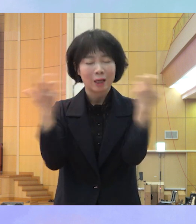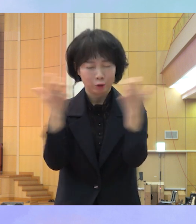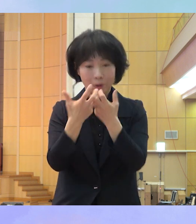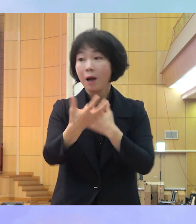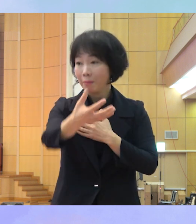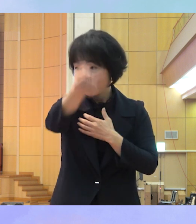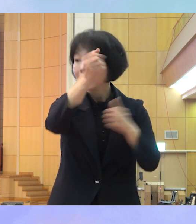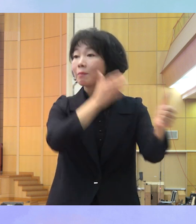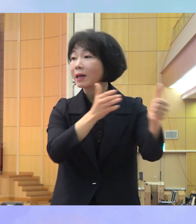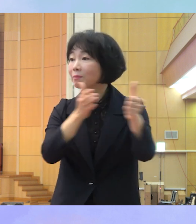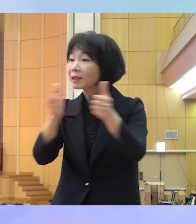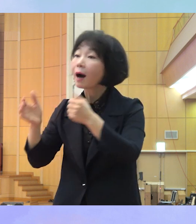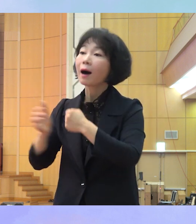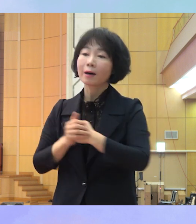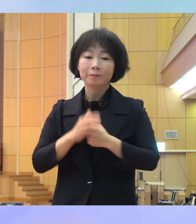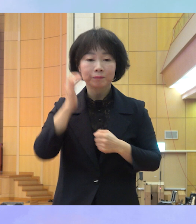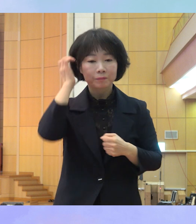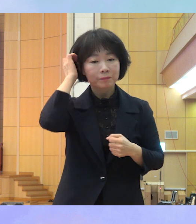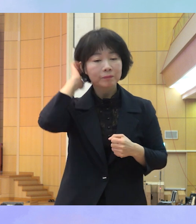받도록 하겠습니다.